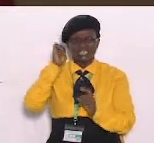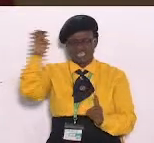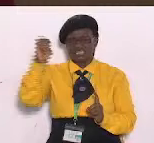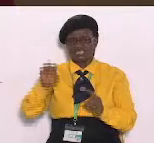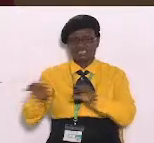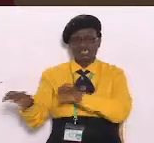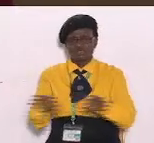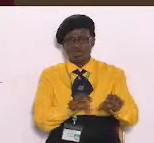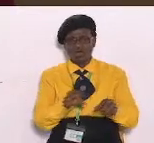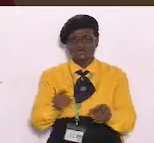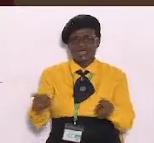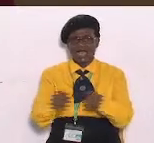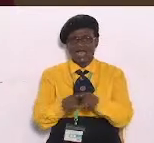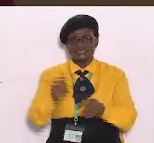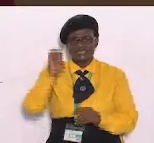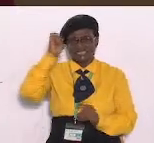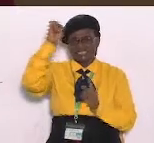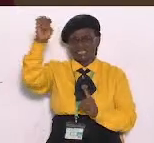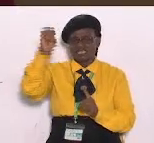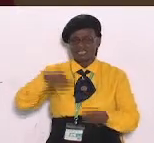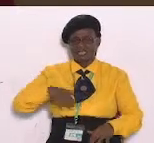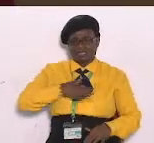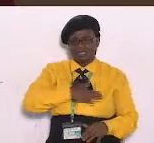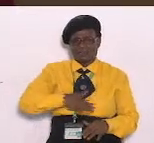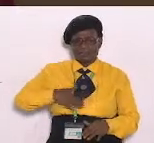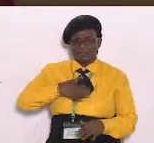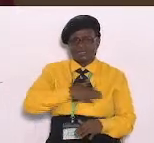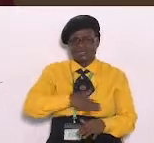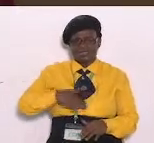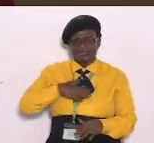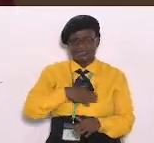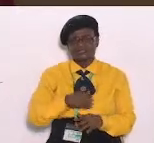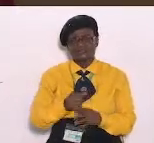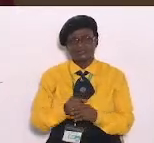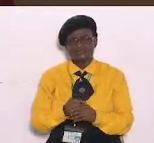jésuschist il fait ce qui le